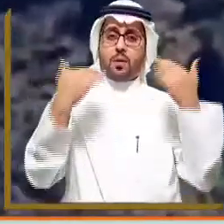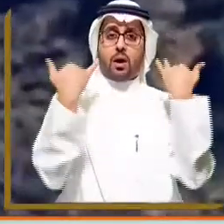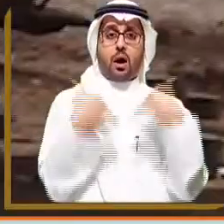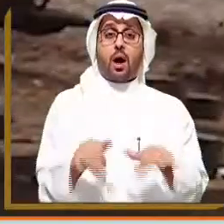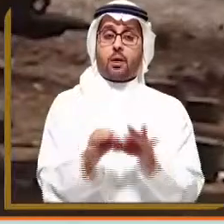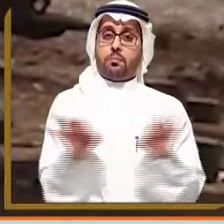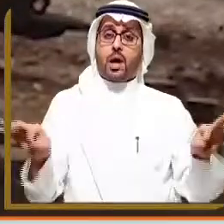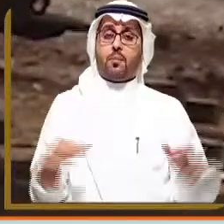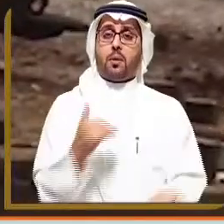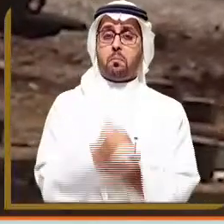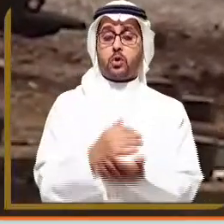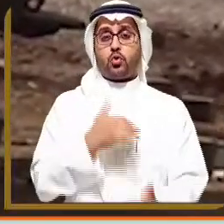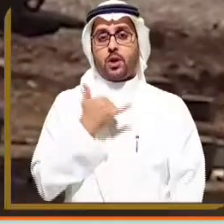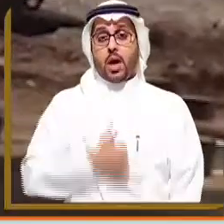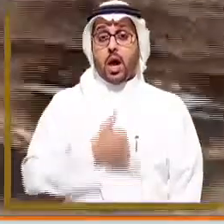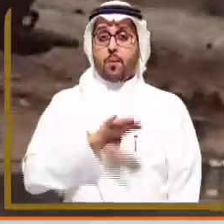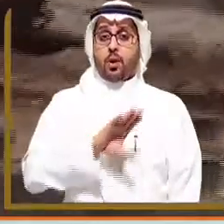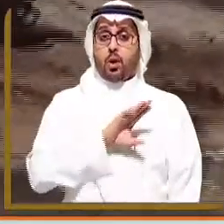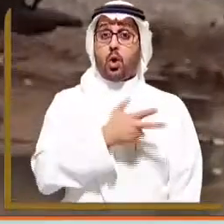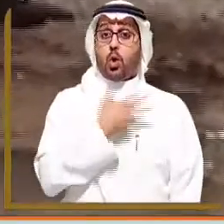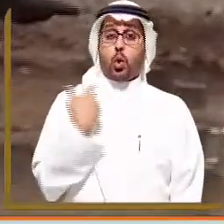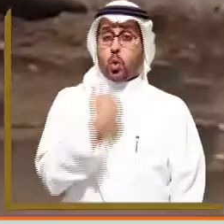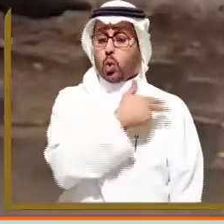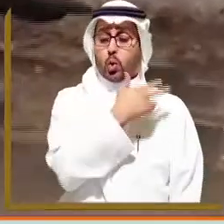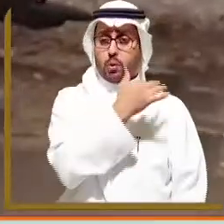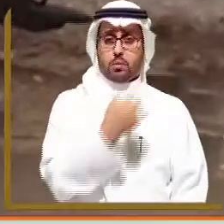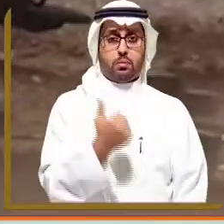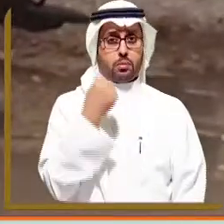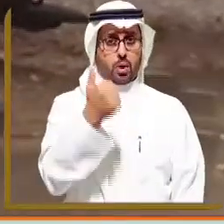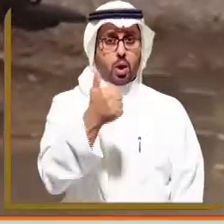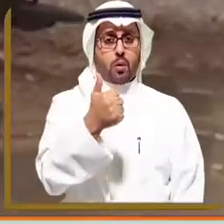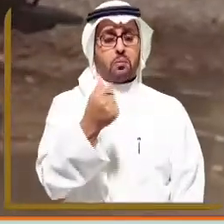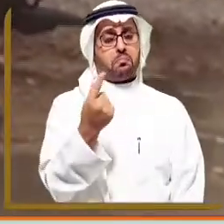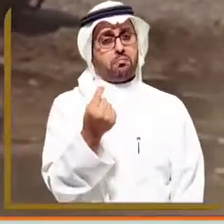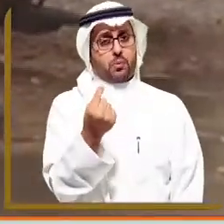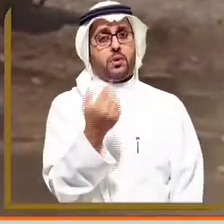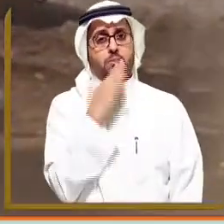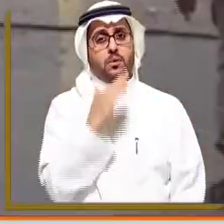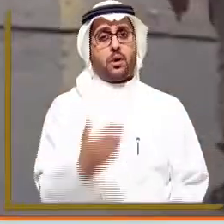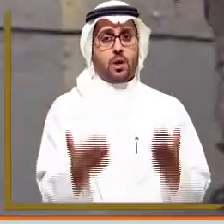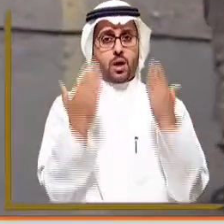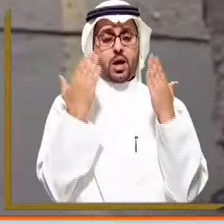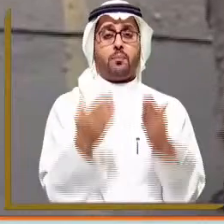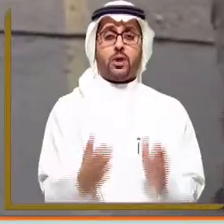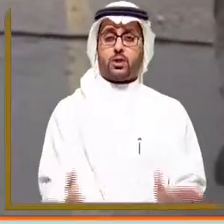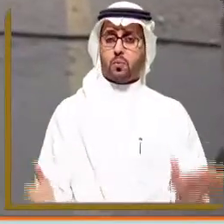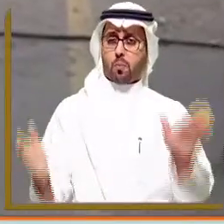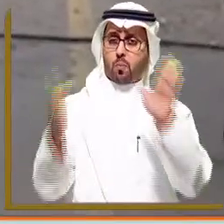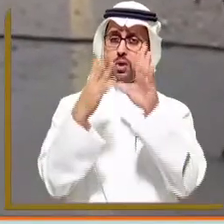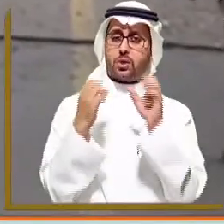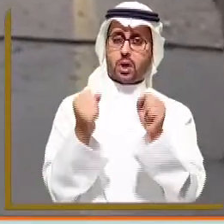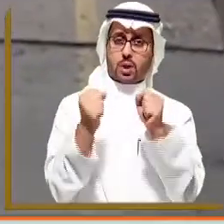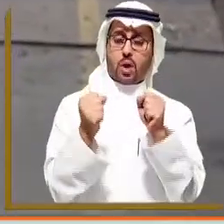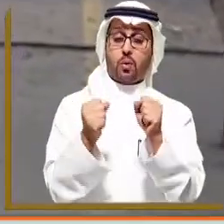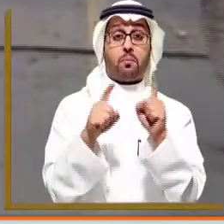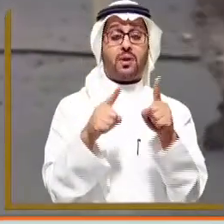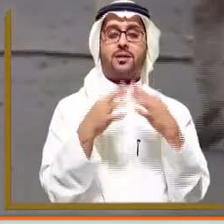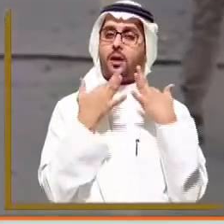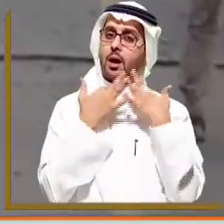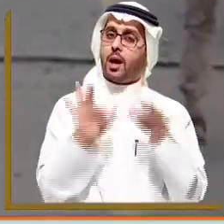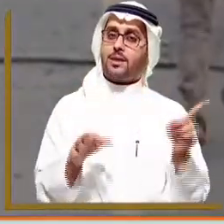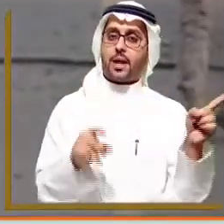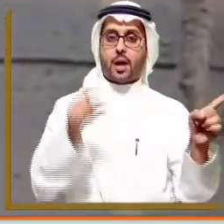أخرى أطلقتها ميليشيا الحوثي الإرهابية نحو مواقعه في جبهة مقبنة التي شهدت مواجهات متقطعة